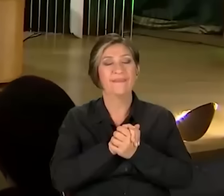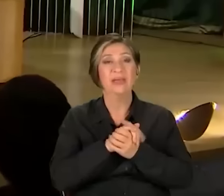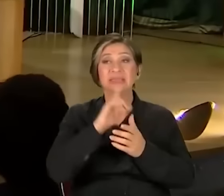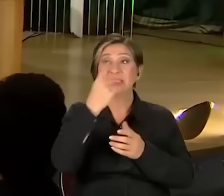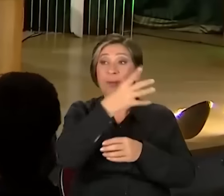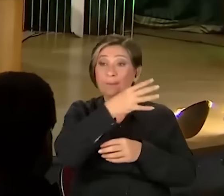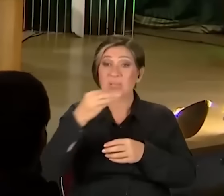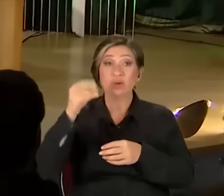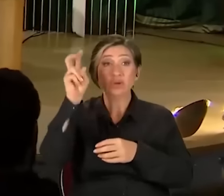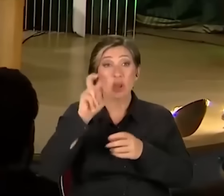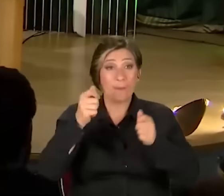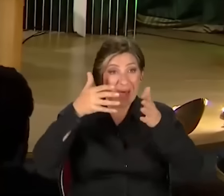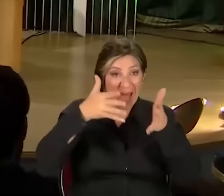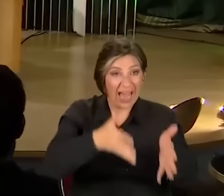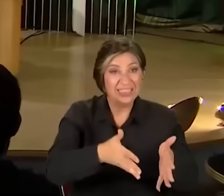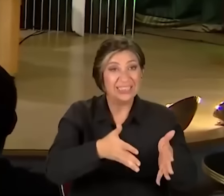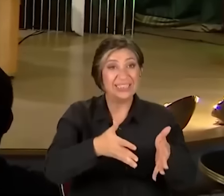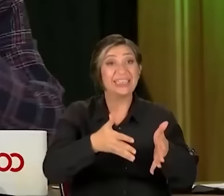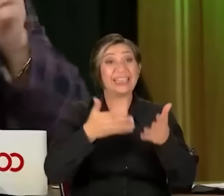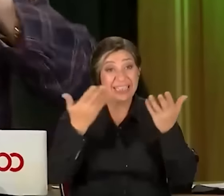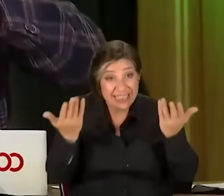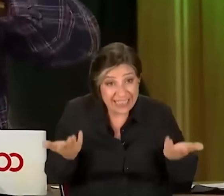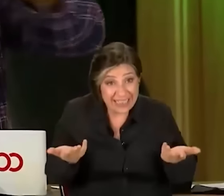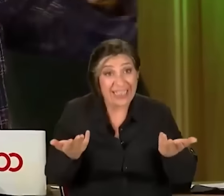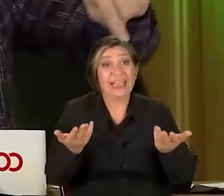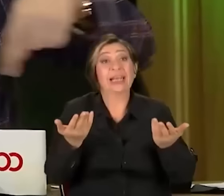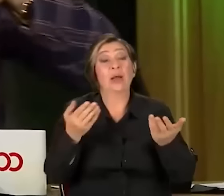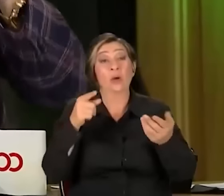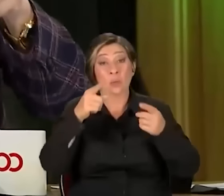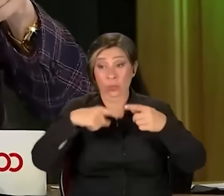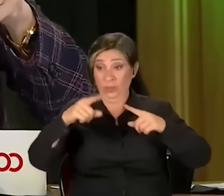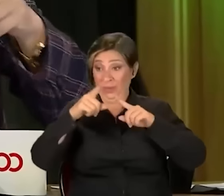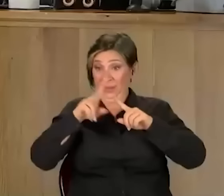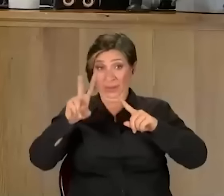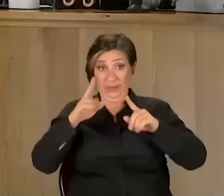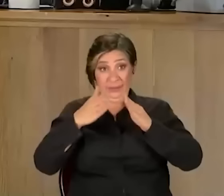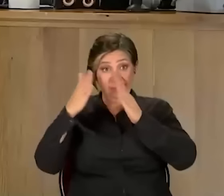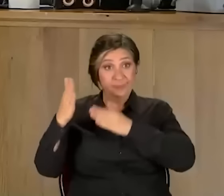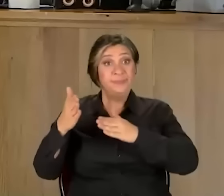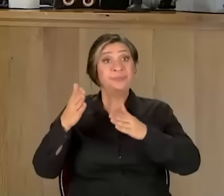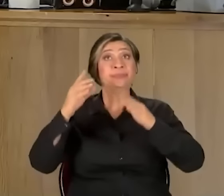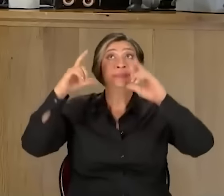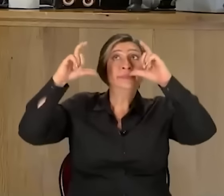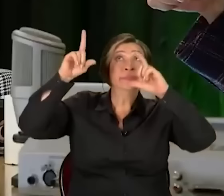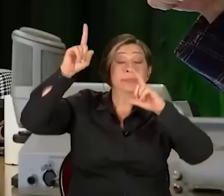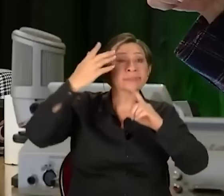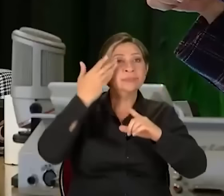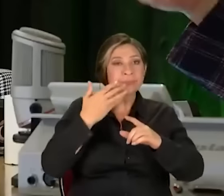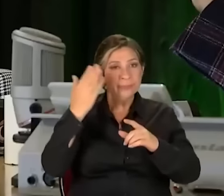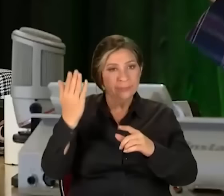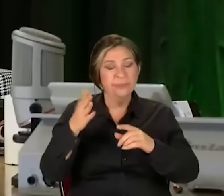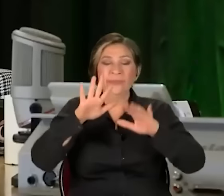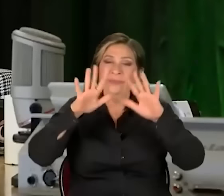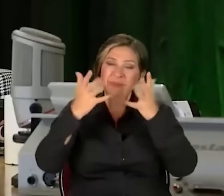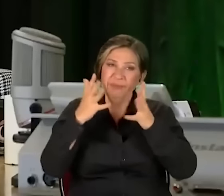sadece milyonlarca dolar dökmek zorunda ki bu platformlar dışında uydudan izleyenler